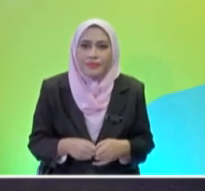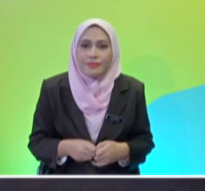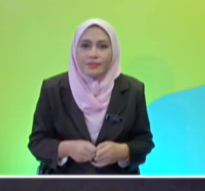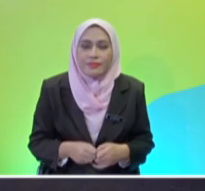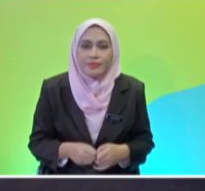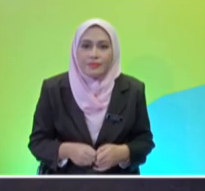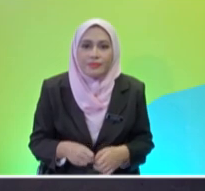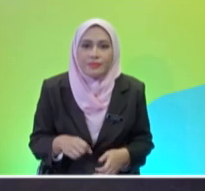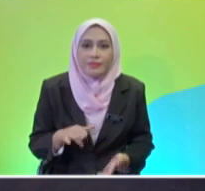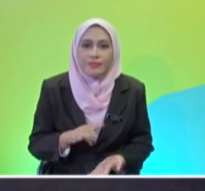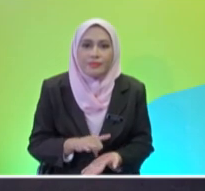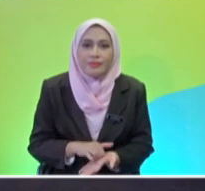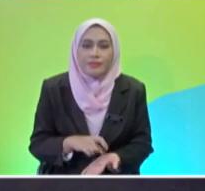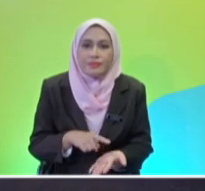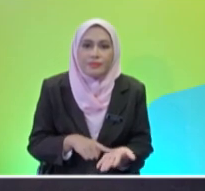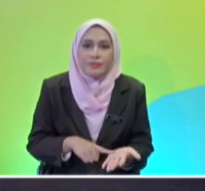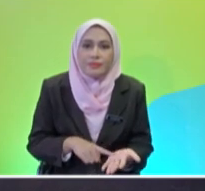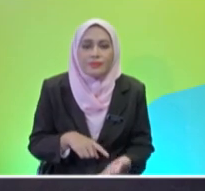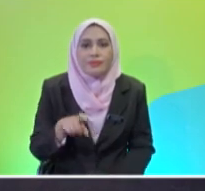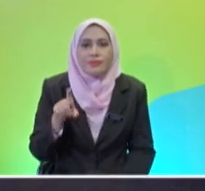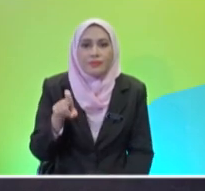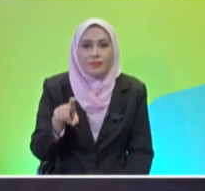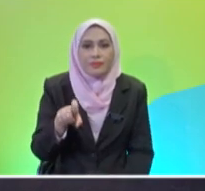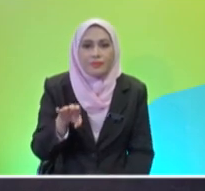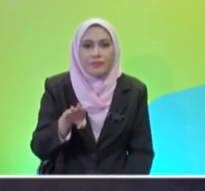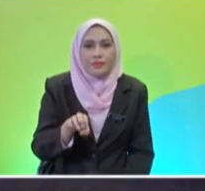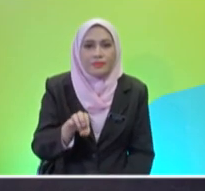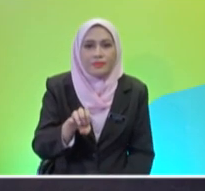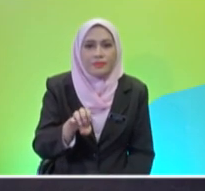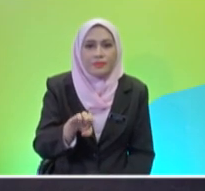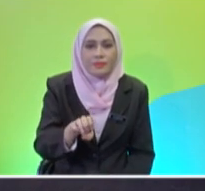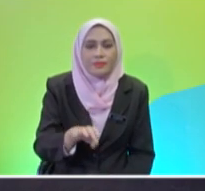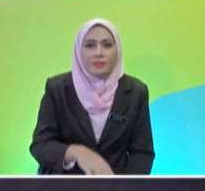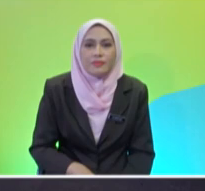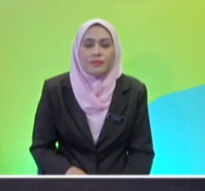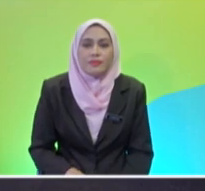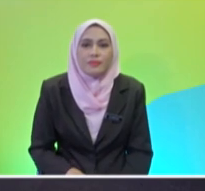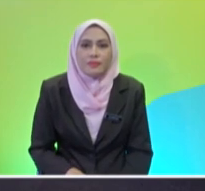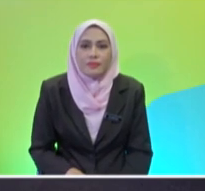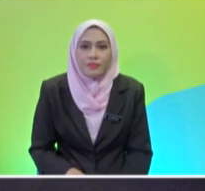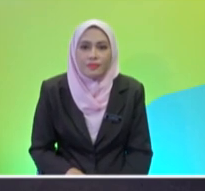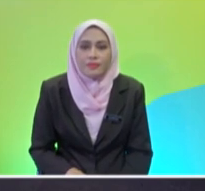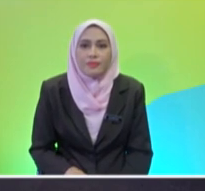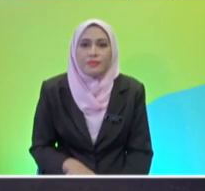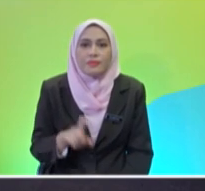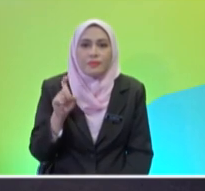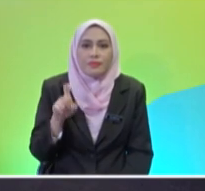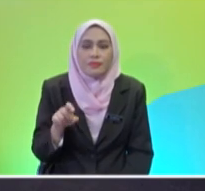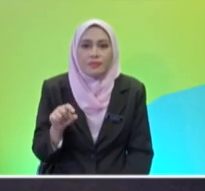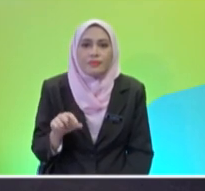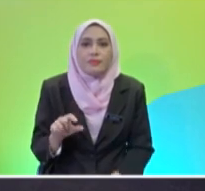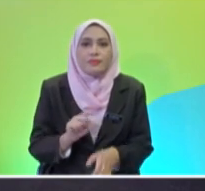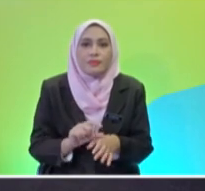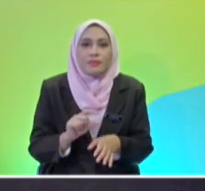Itu adalah ulat beluncas. Kita cara nak eja dia mesti menggunakan mengikut